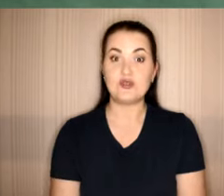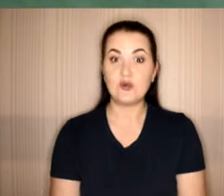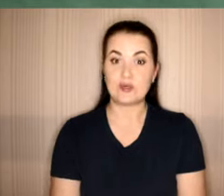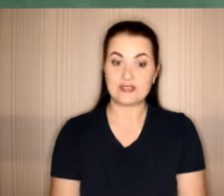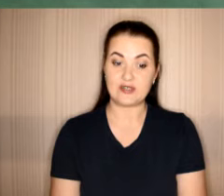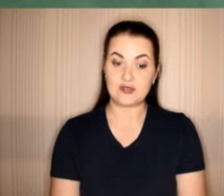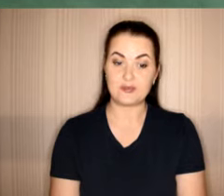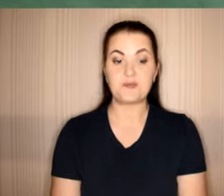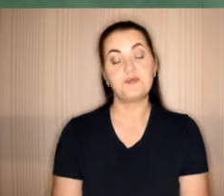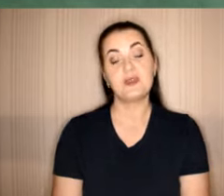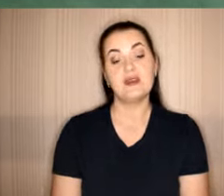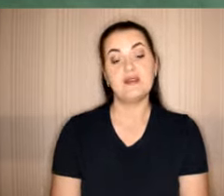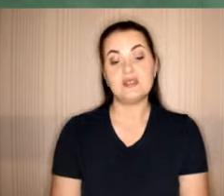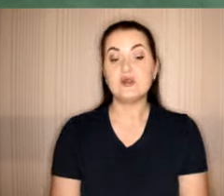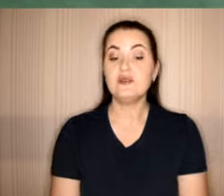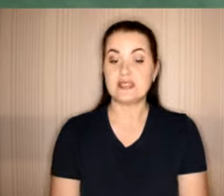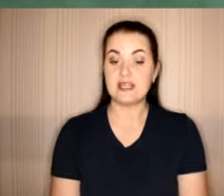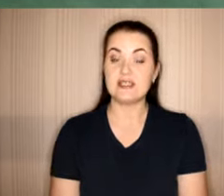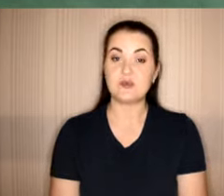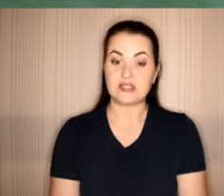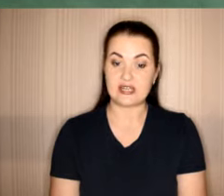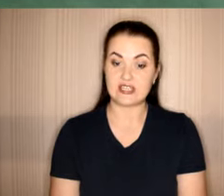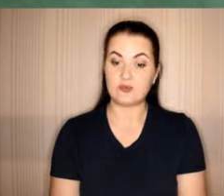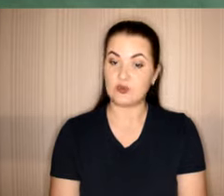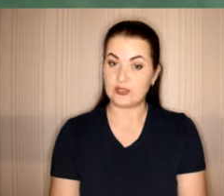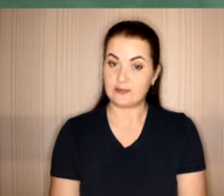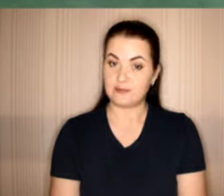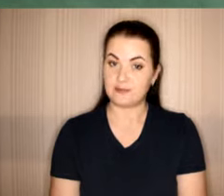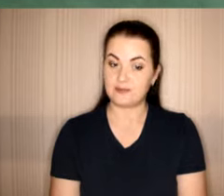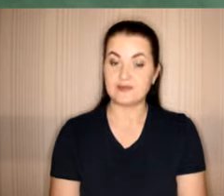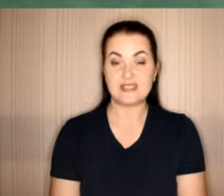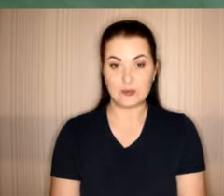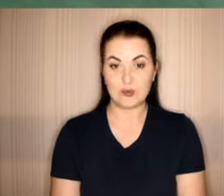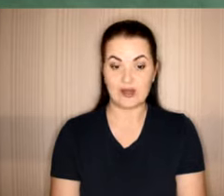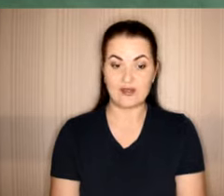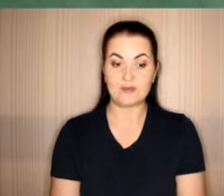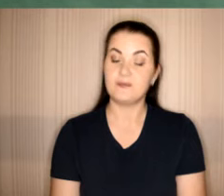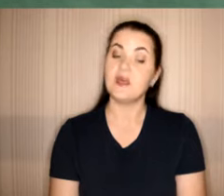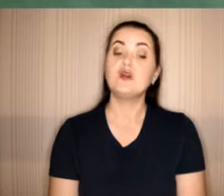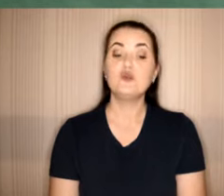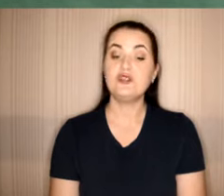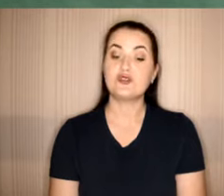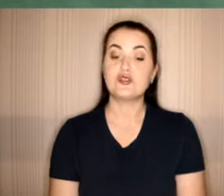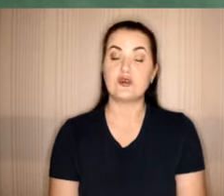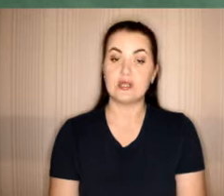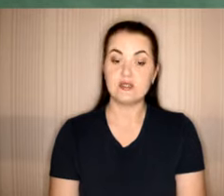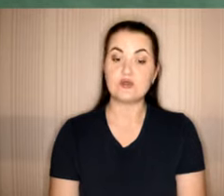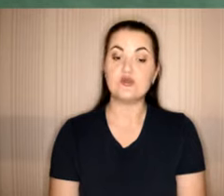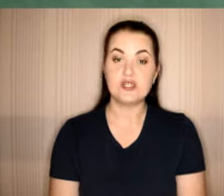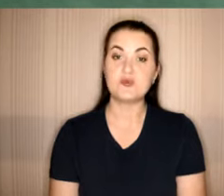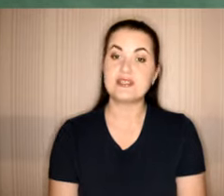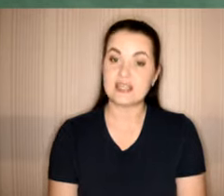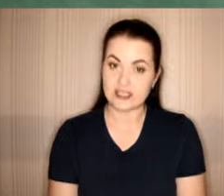Отже, що у нас вийшло? Військові зайняли спостережні пункти. Це буде правильно. Учні 6